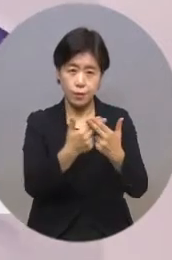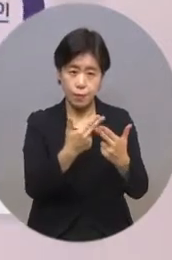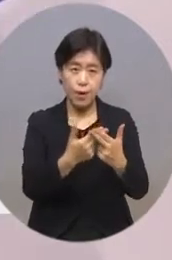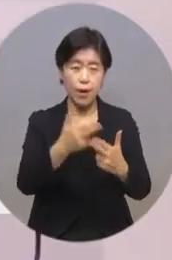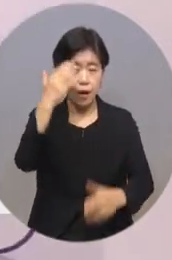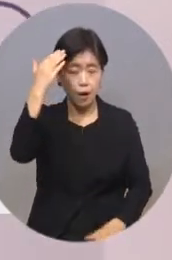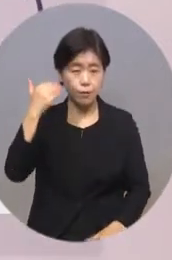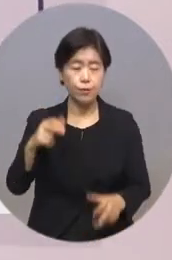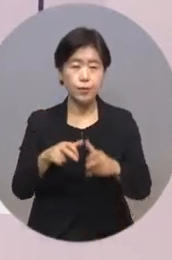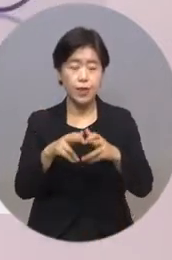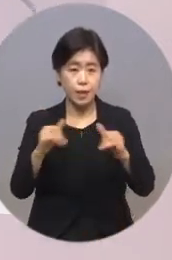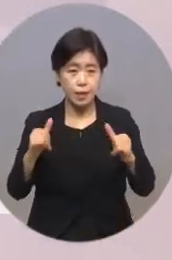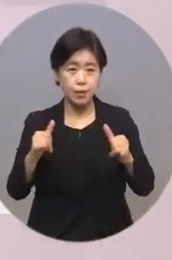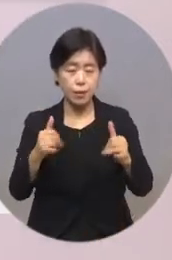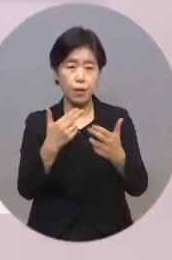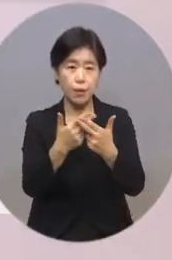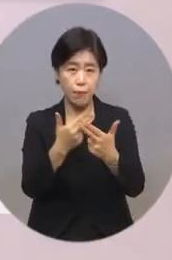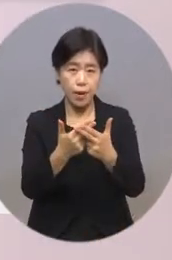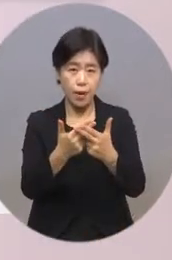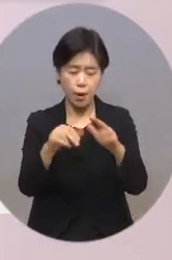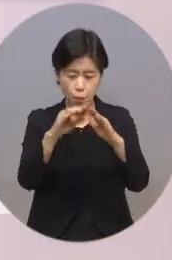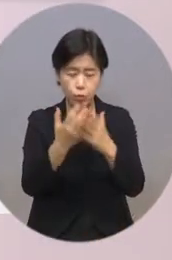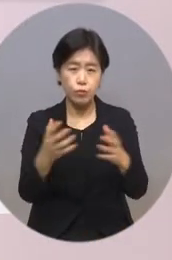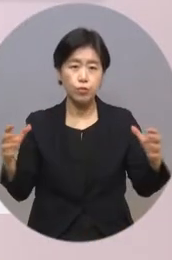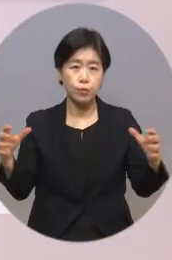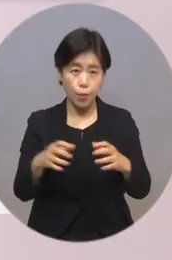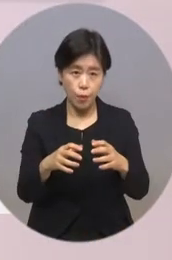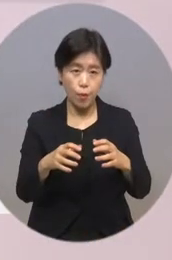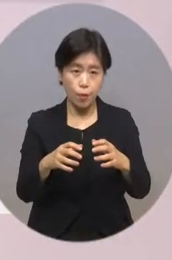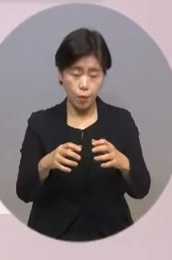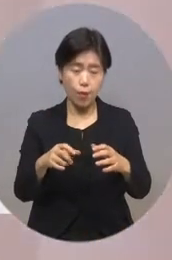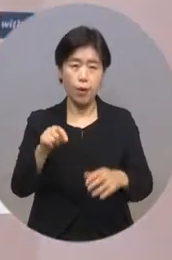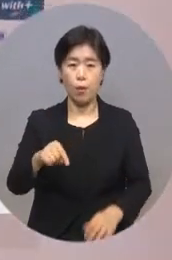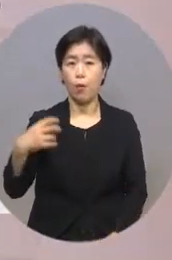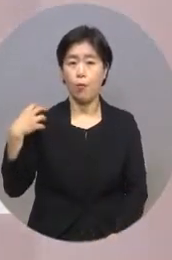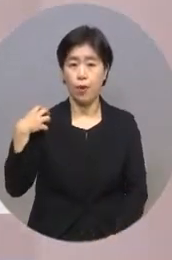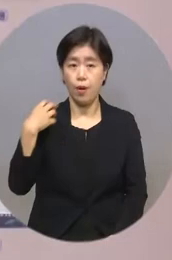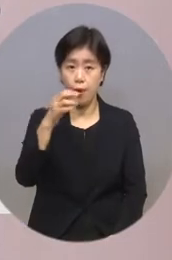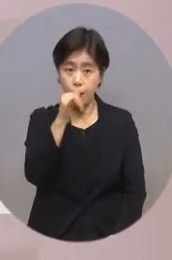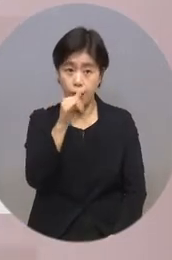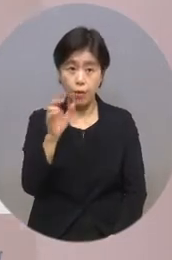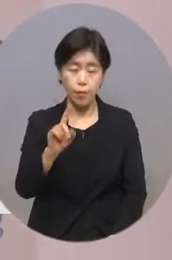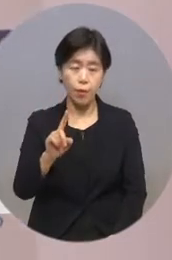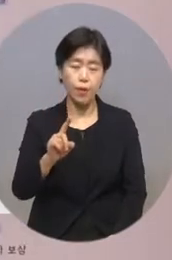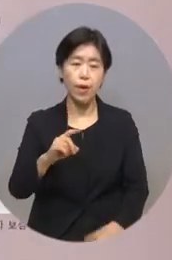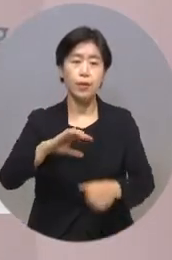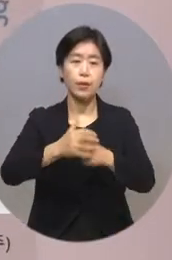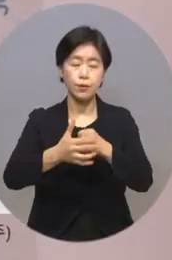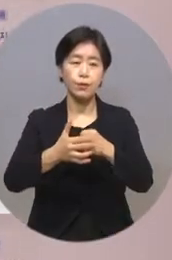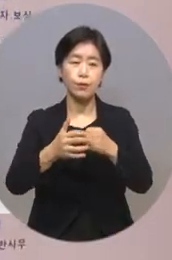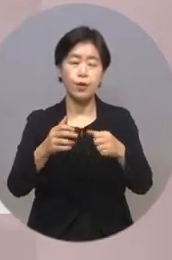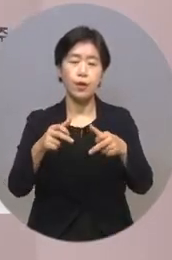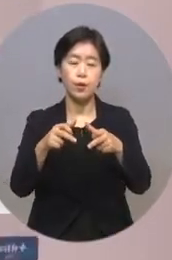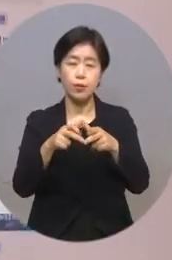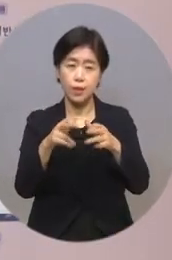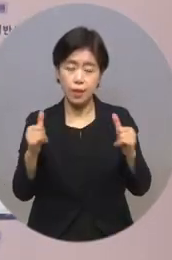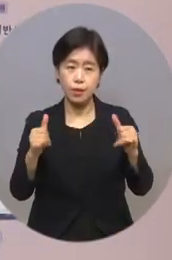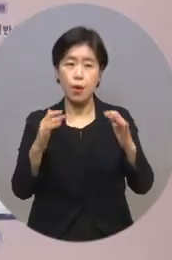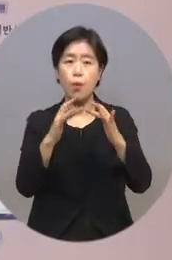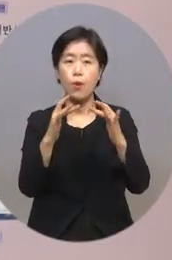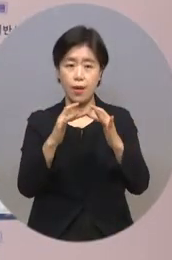대구지역본부 주관으로 진행하는 대구 장애인 온라인 취업 박람회가 지난 8월 29일부터 10월